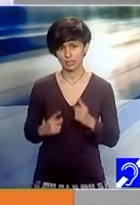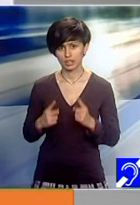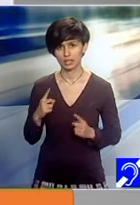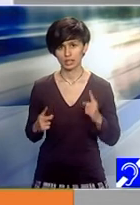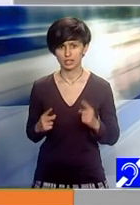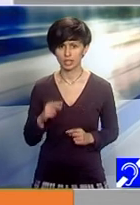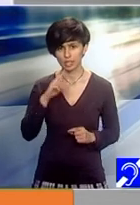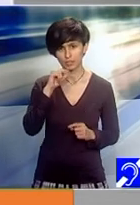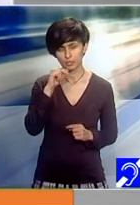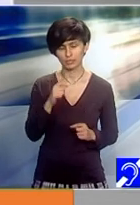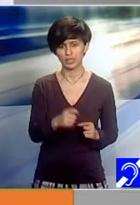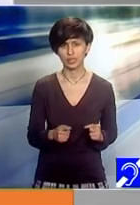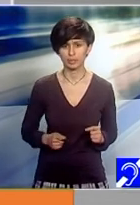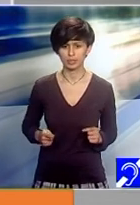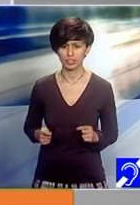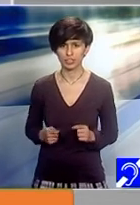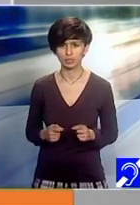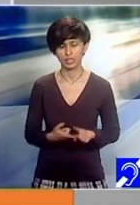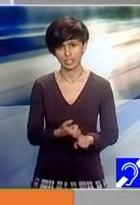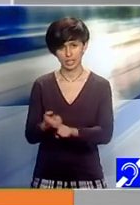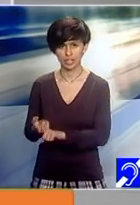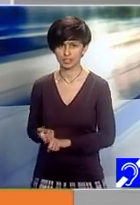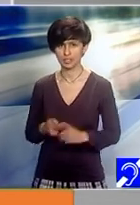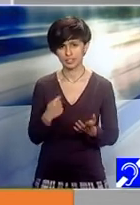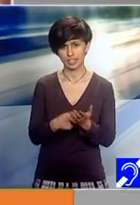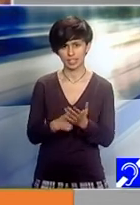de ordonanță, da, privind salarizarea. Da,